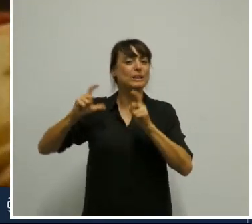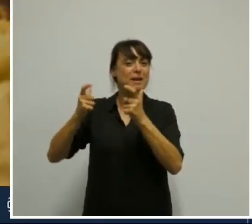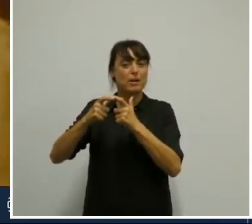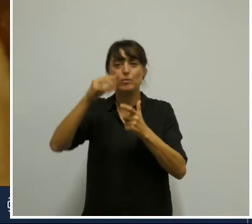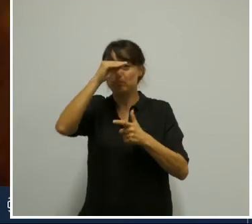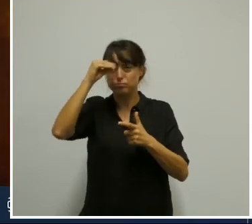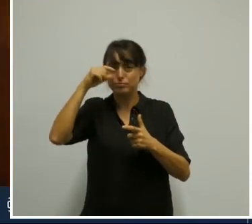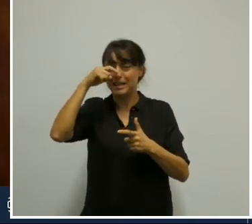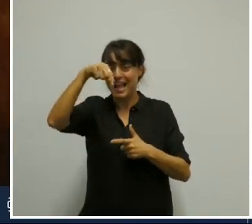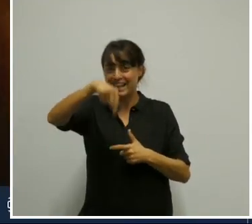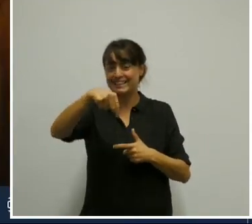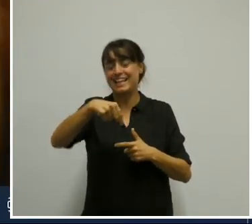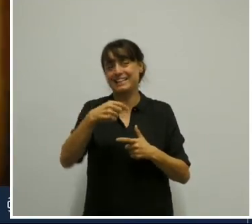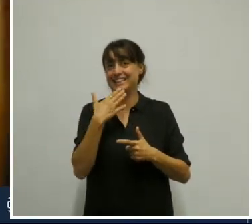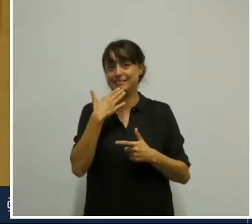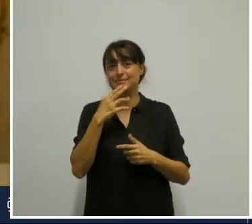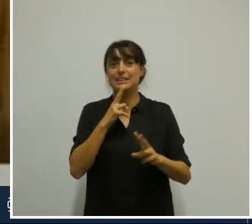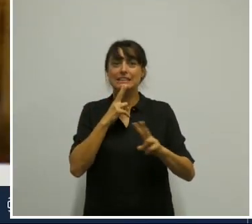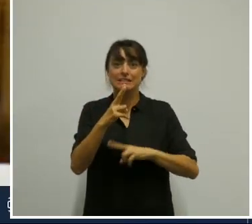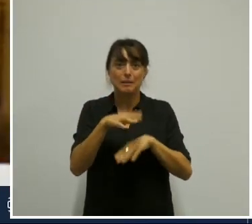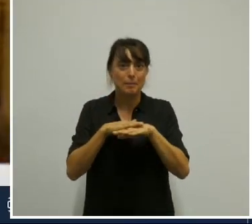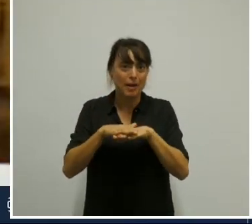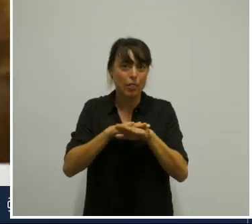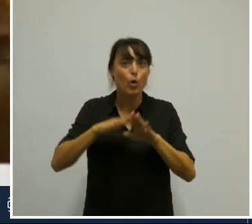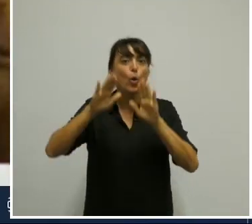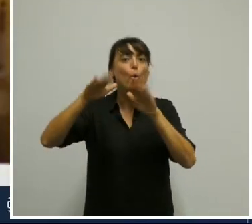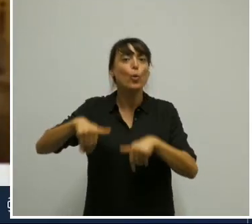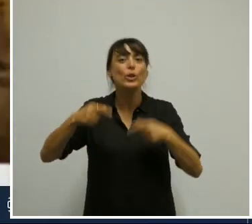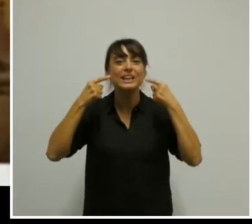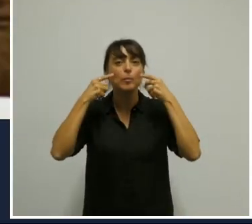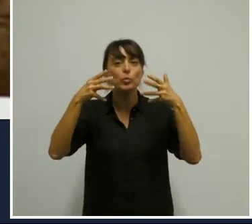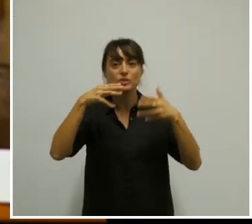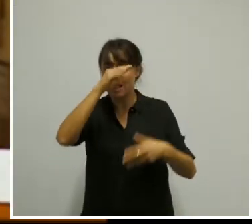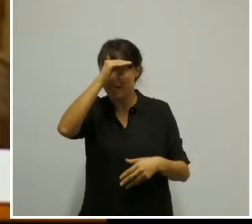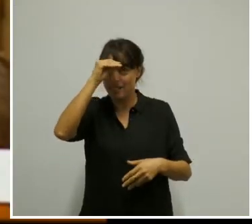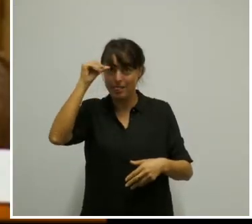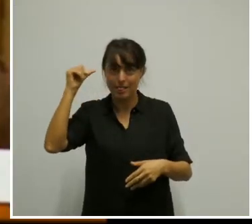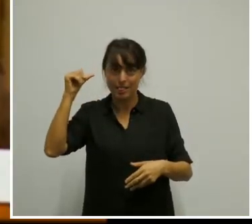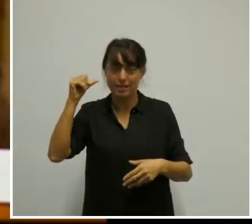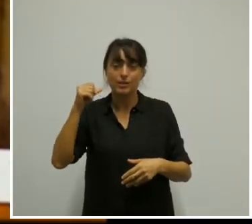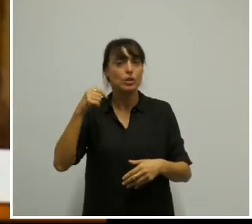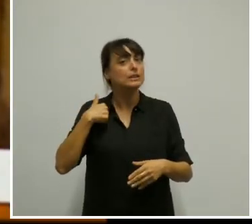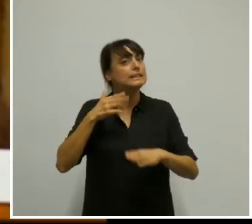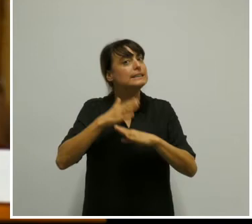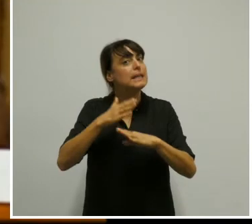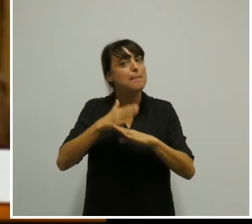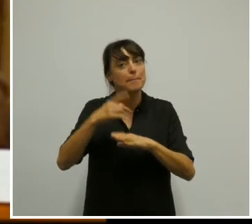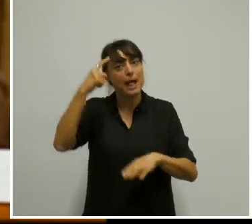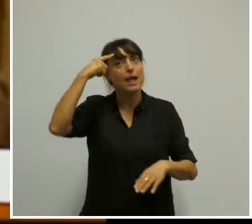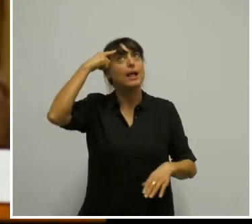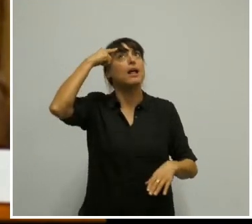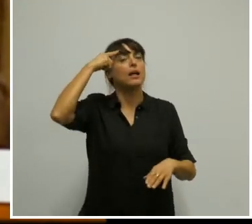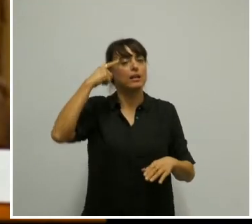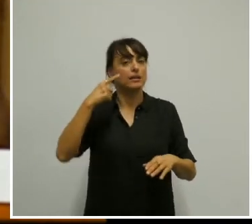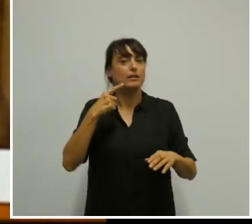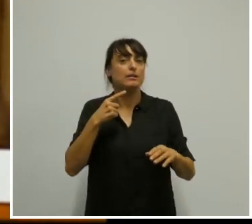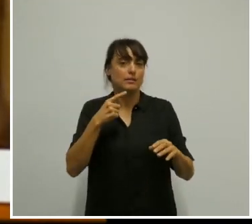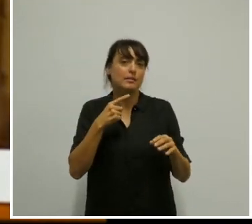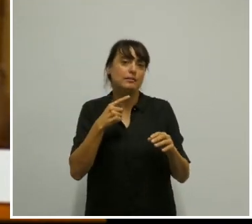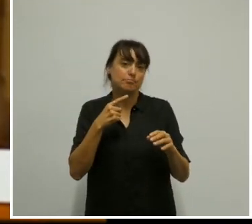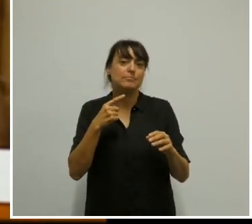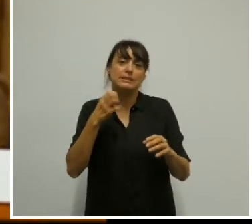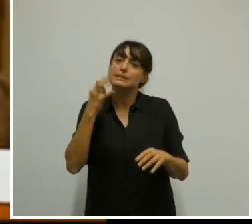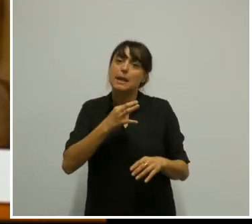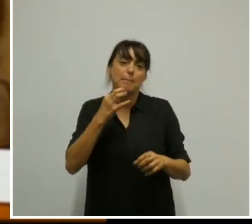Gràcies. Torno a disculpar-me per haver-me oblidat l'últim consell. I, com sempre, ho tenim molt en compte i, de fet, s'està treballant molt amb tema bressol